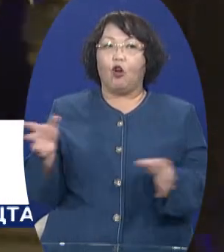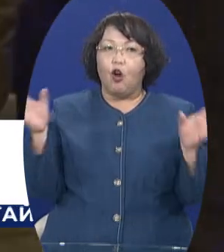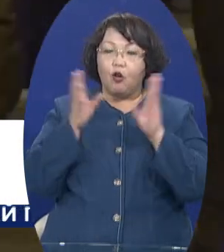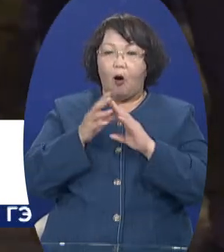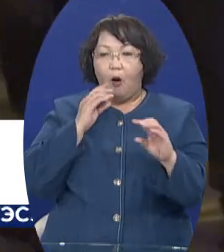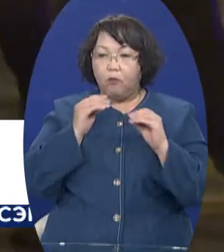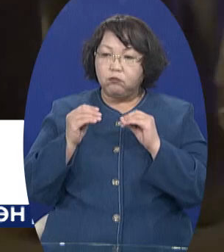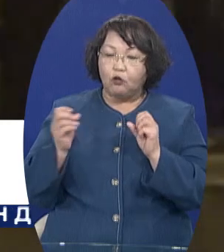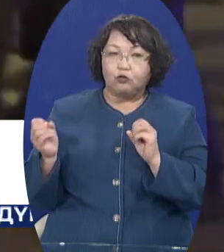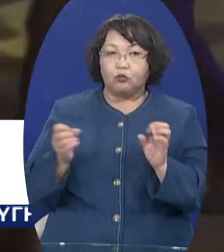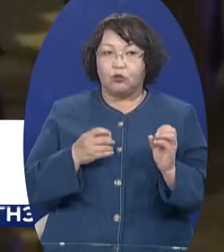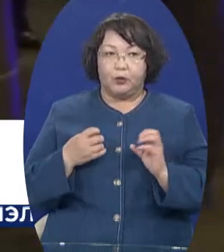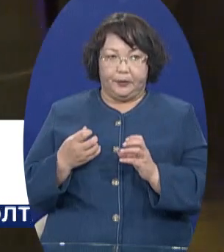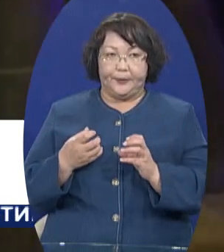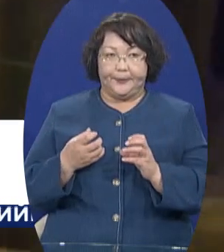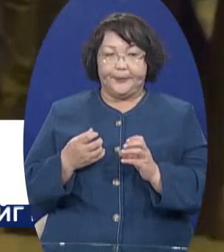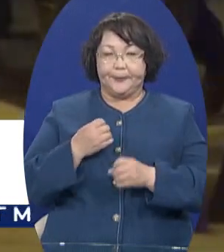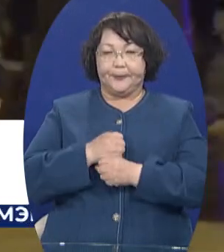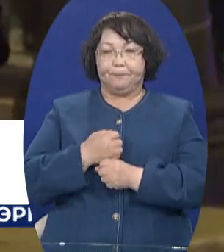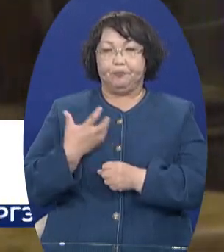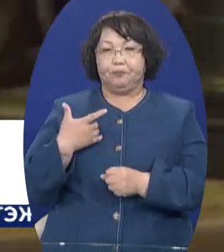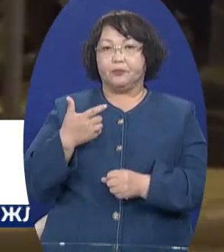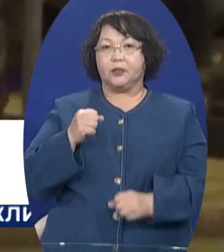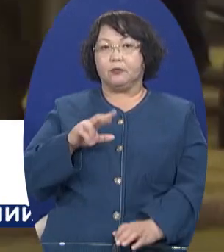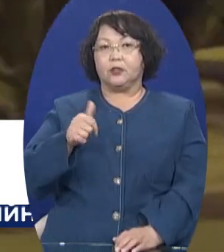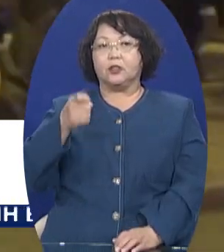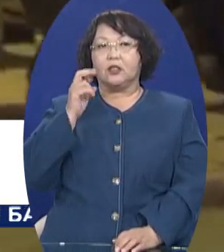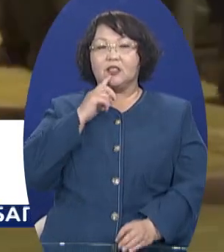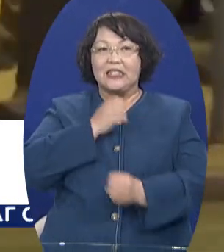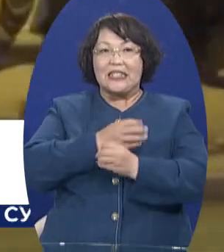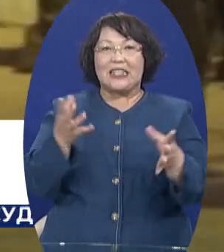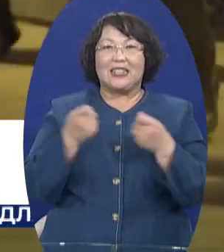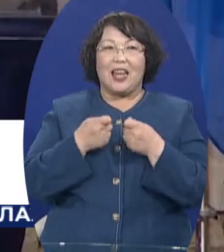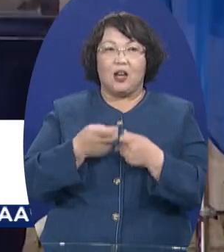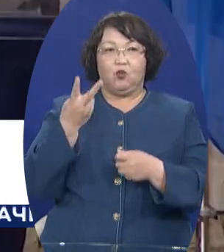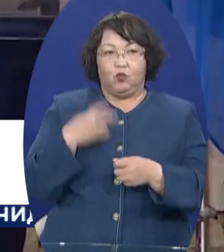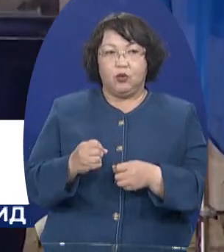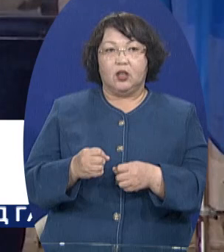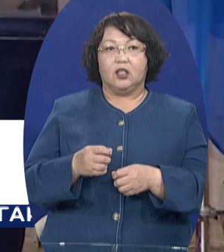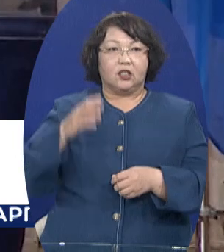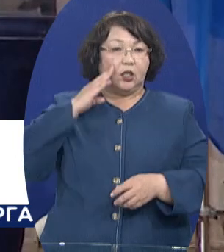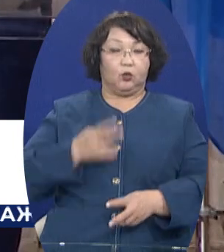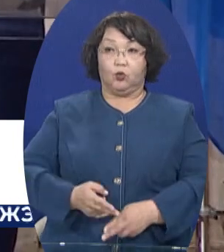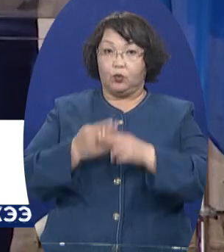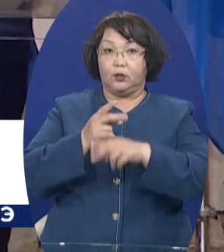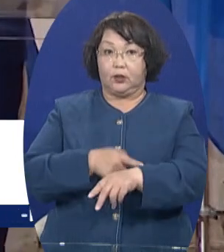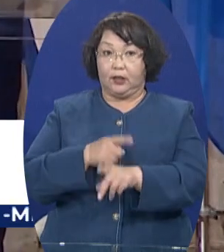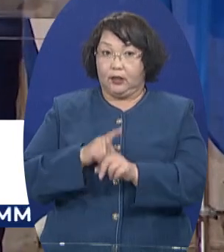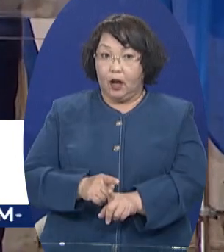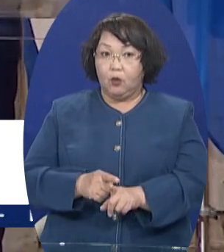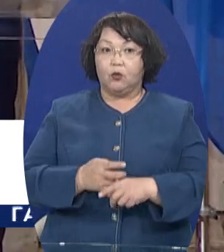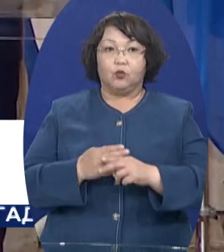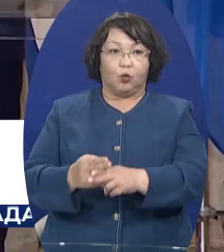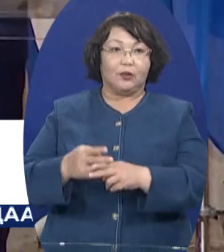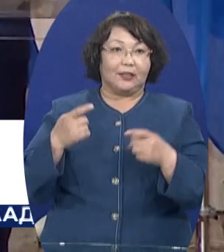ажлын албанаас мэдээлж байсан. За Грекийн ерөнхий сайд та уулзах үеэр Дайны үеийн цэргийн тусламжийг шаардлагатай хугацаанд Украинд үзүүлж, за